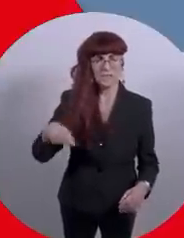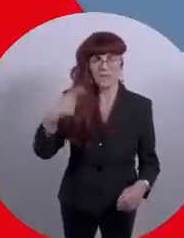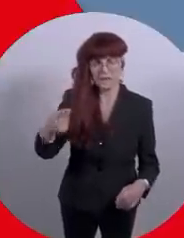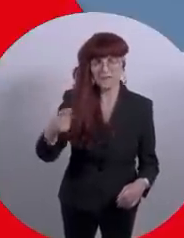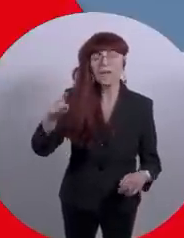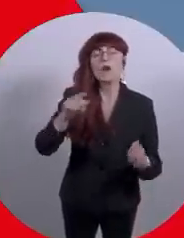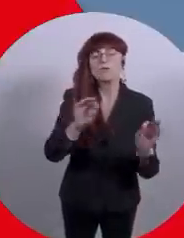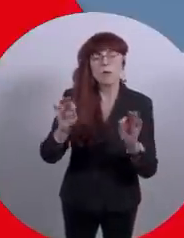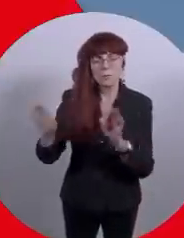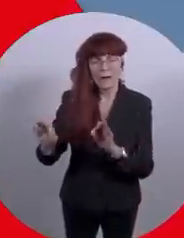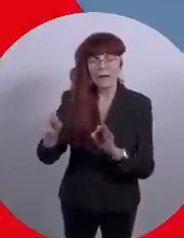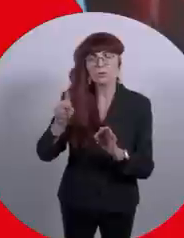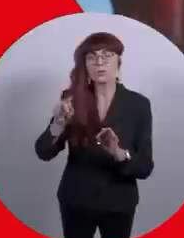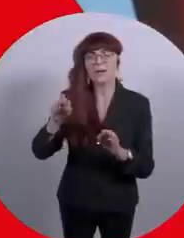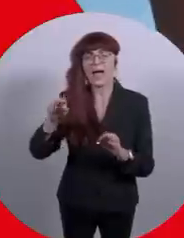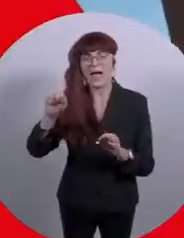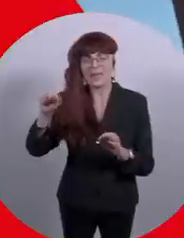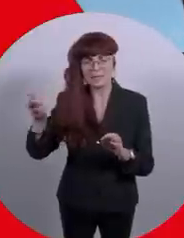Hofstetter